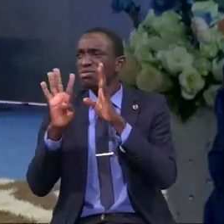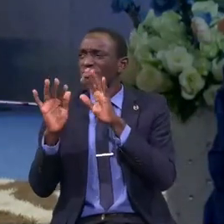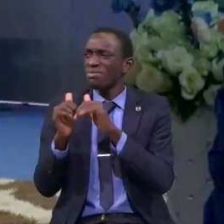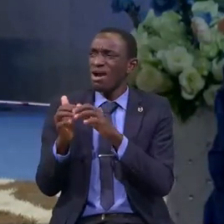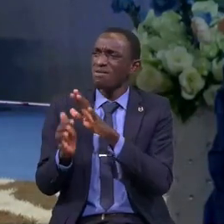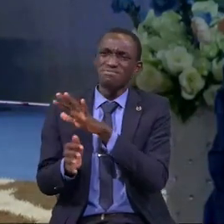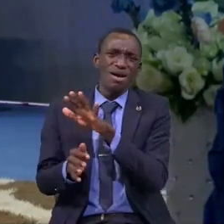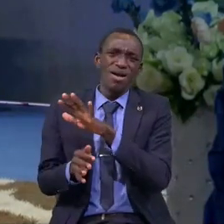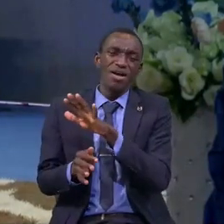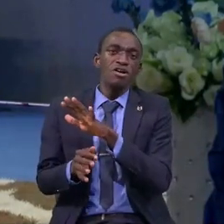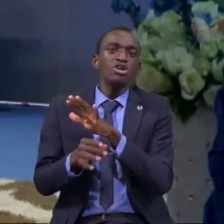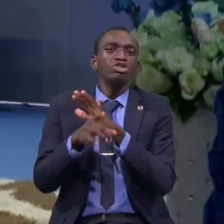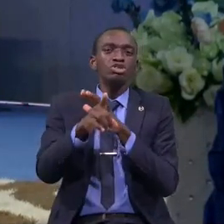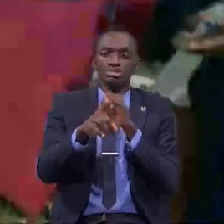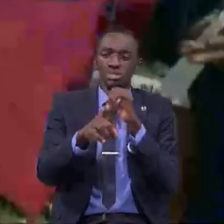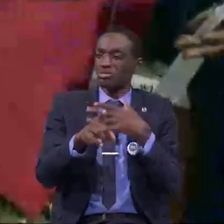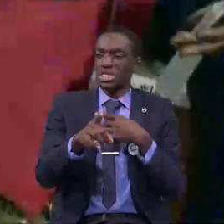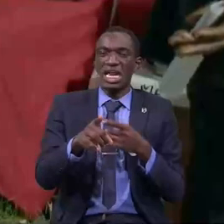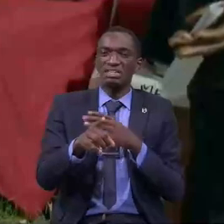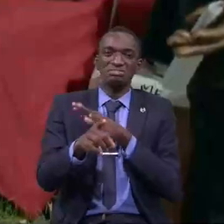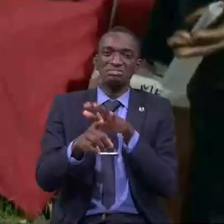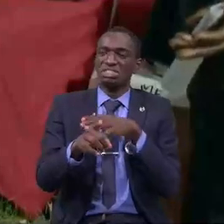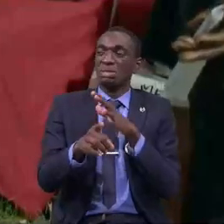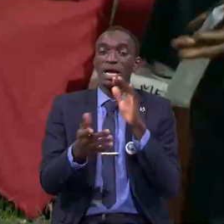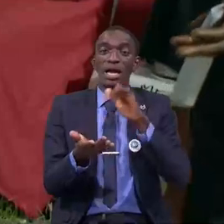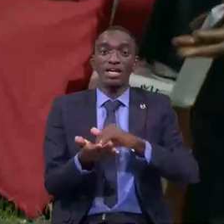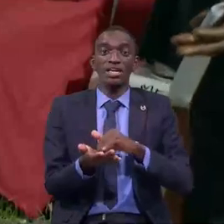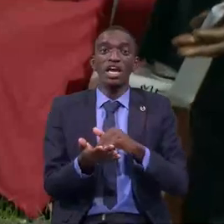parle. Tu ne vas plus t'intéresser.